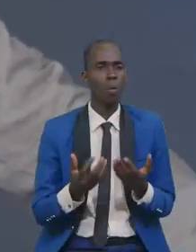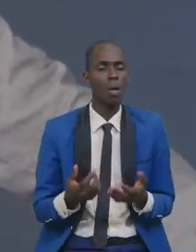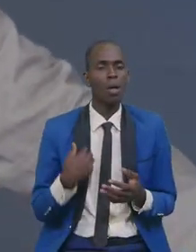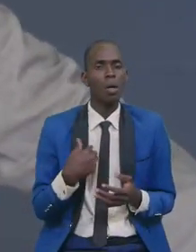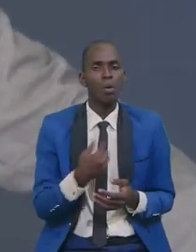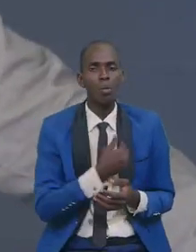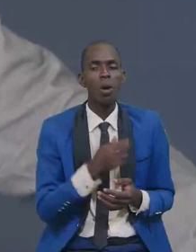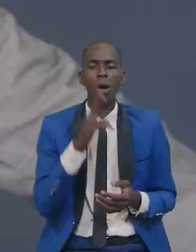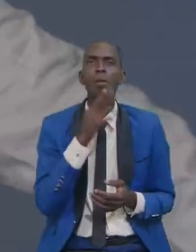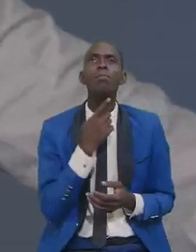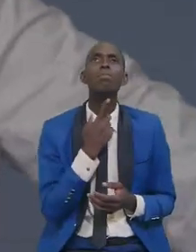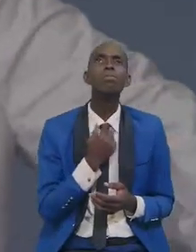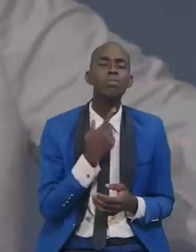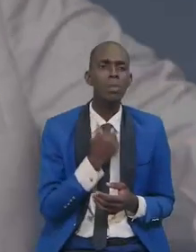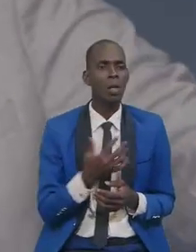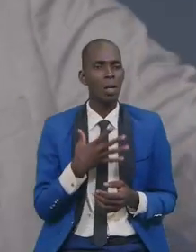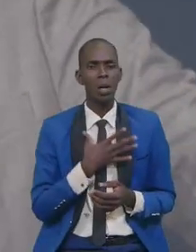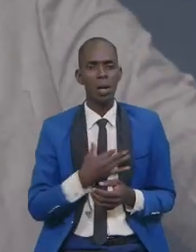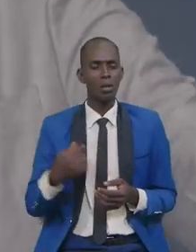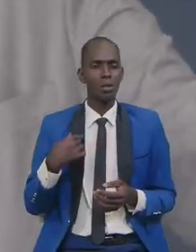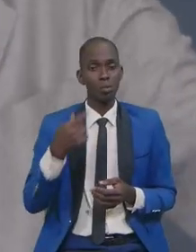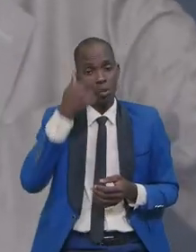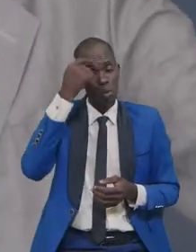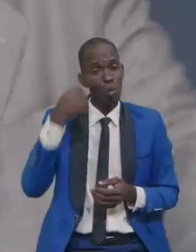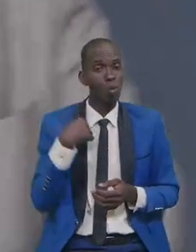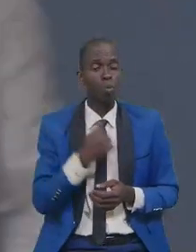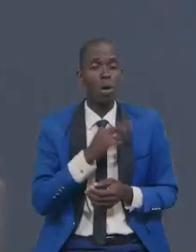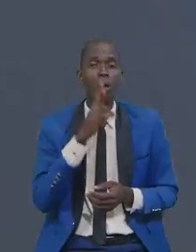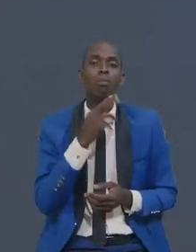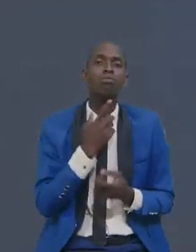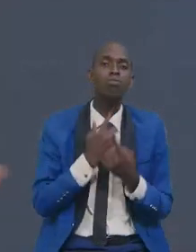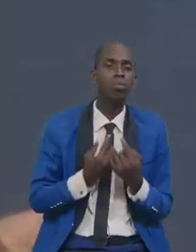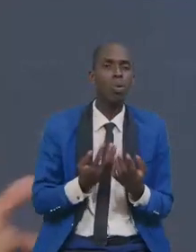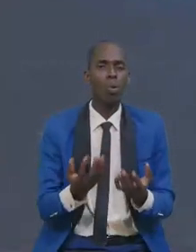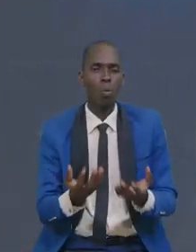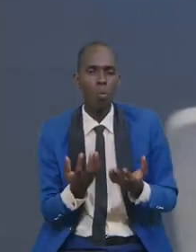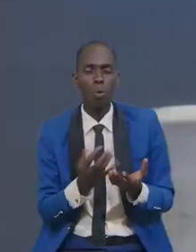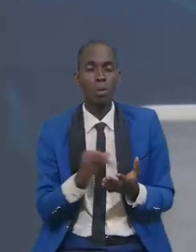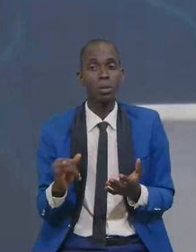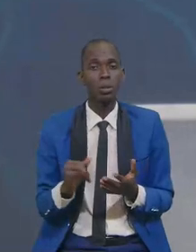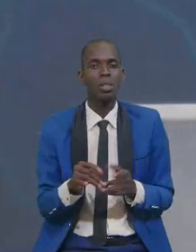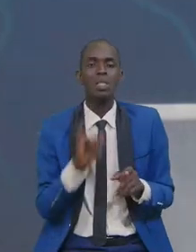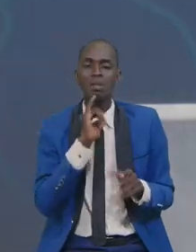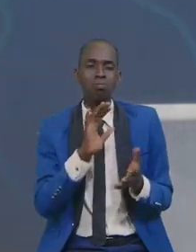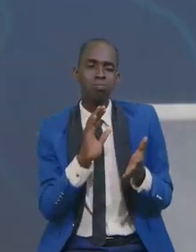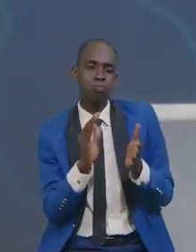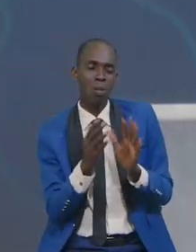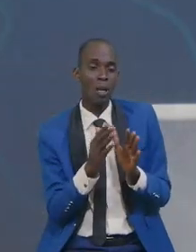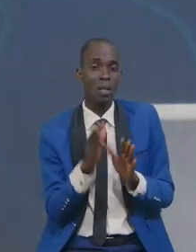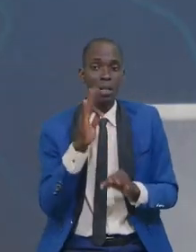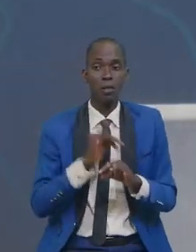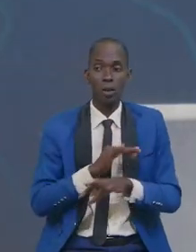nous sommes passionnés, nous avons soif, et parce que nous avons soif, c'est comme si je